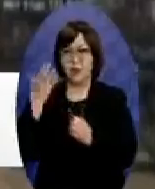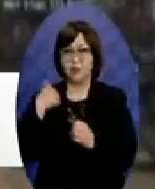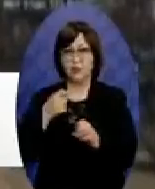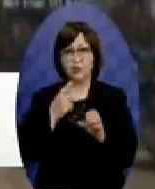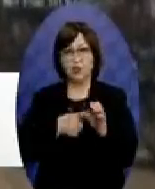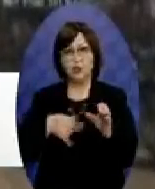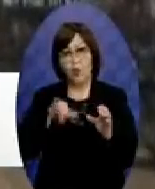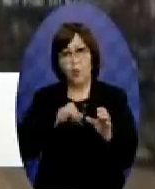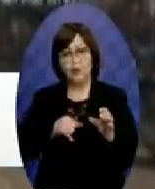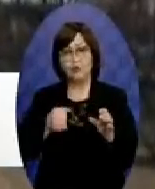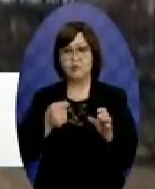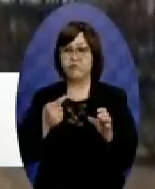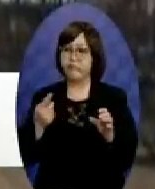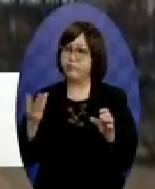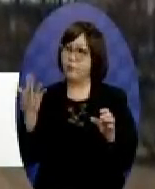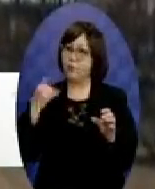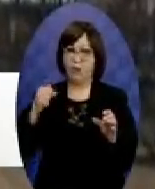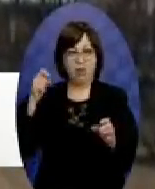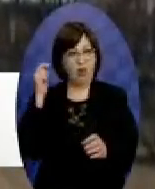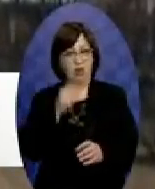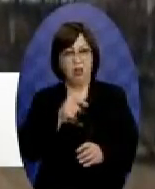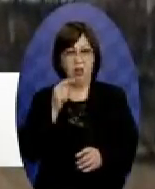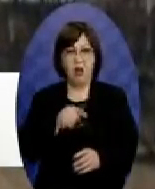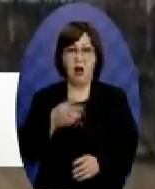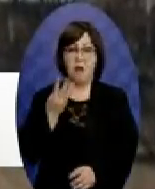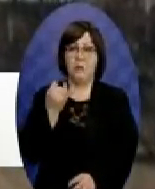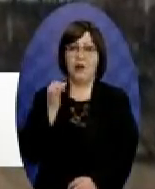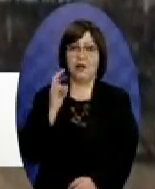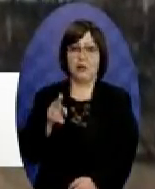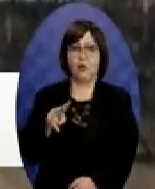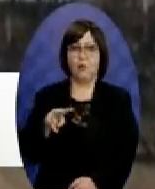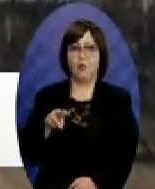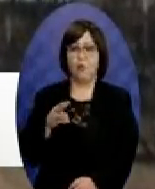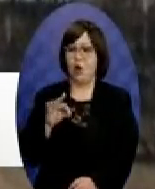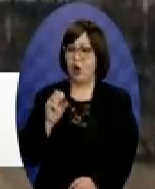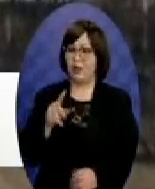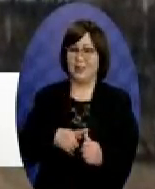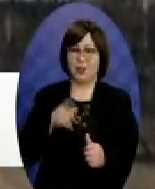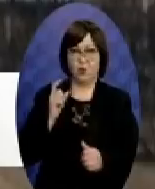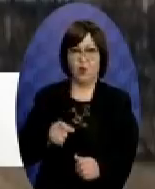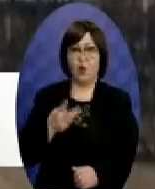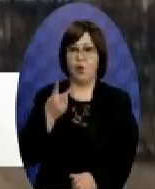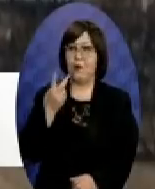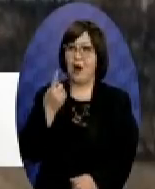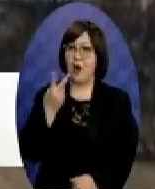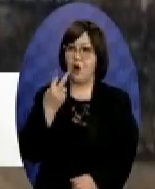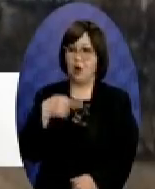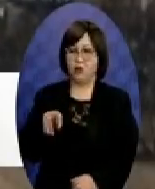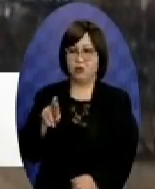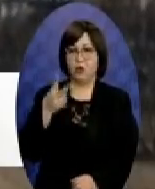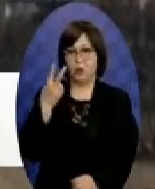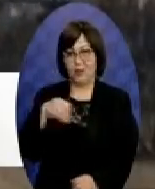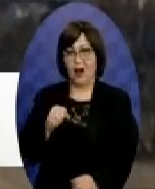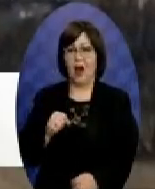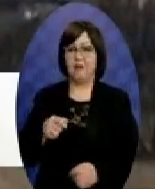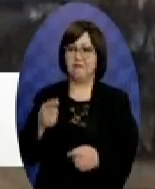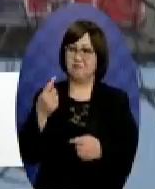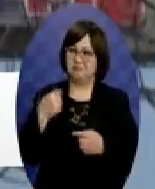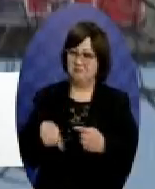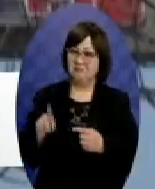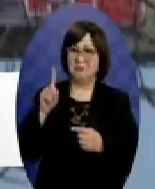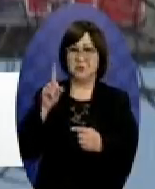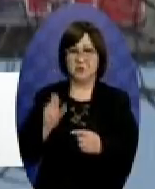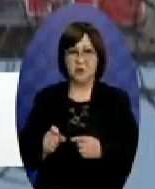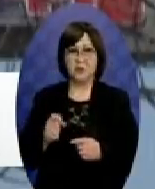байсан байна. За тухайлбал Майкл Морал 2012 онд 2 удаа, за Эврил Хейнс бас нэг бус